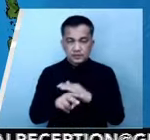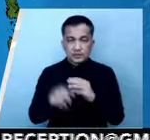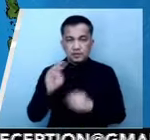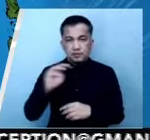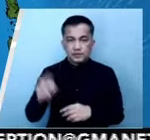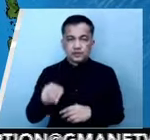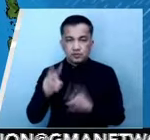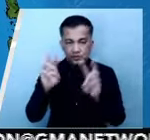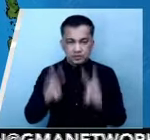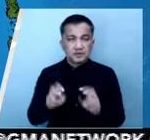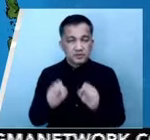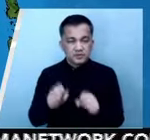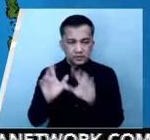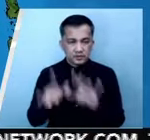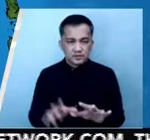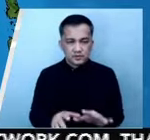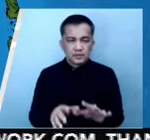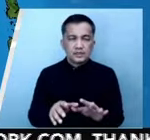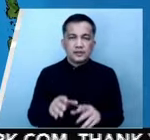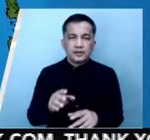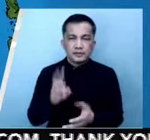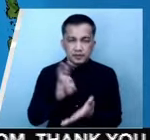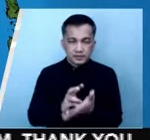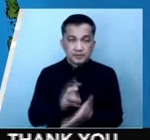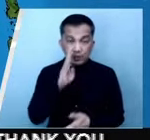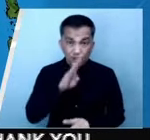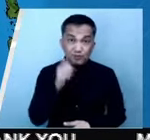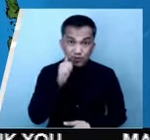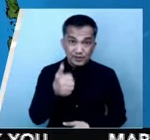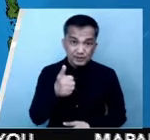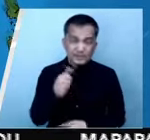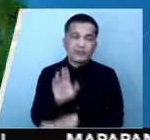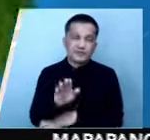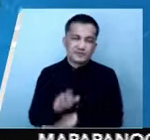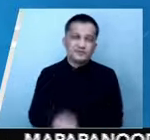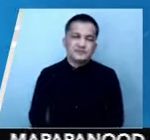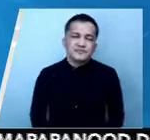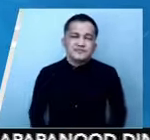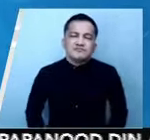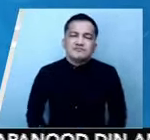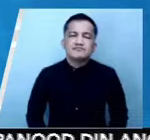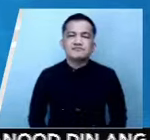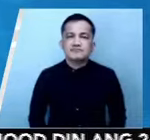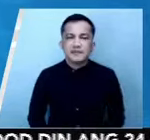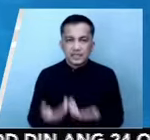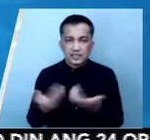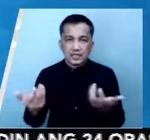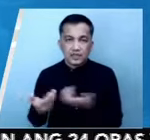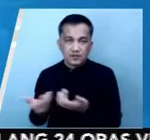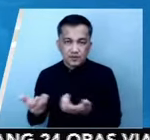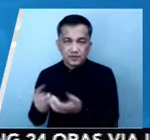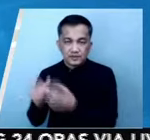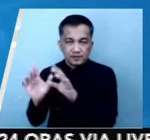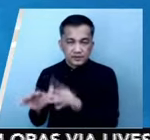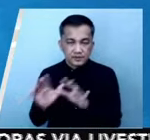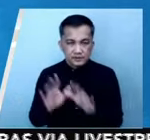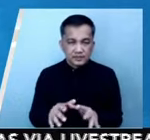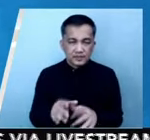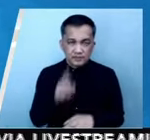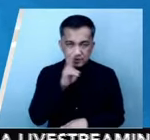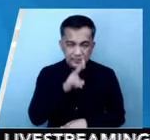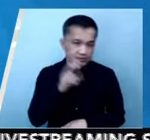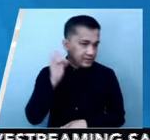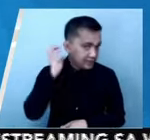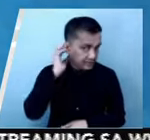ulanin ang ilang bahagi ng Bicol Region bukas, lalo na sa hapon. Kalat-kalat na ulan naman ang mararanasan sa Visayas at